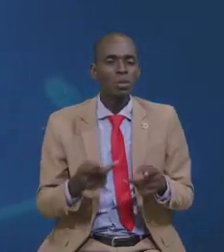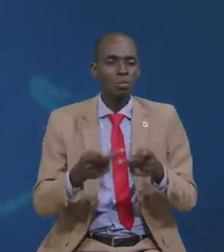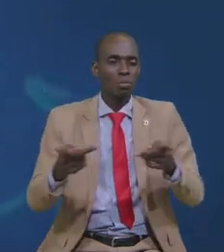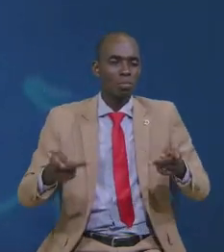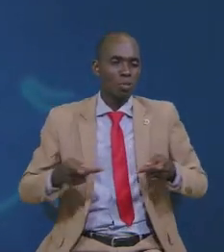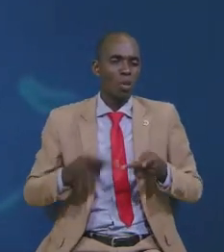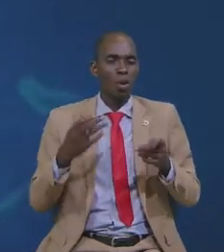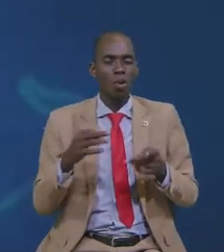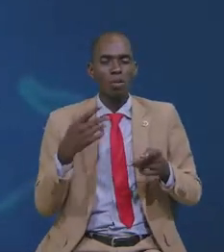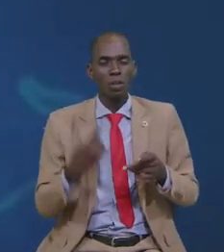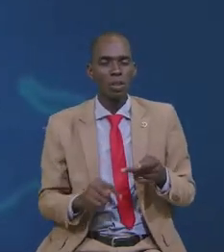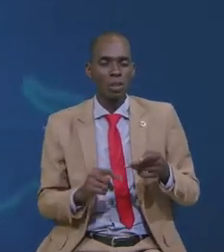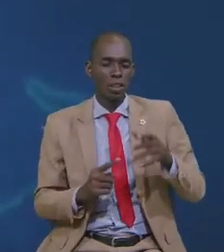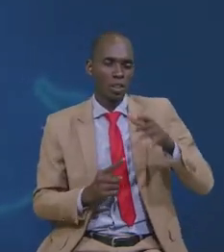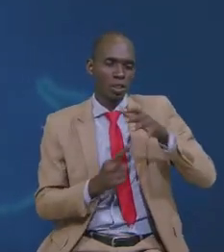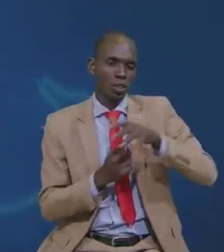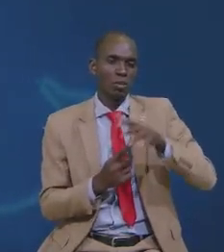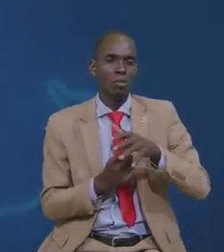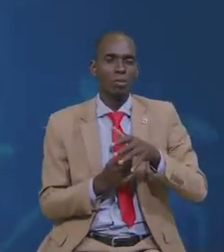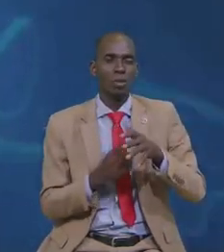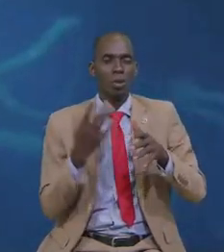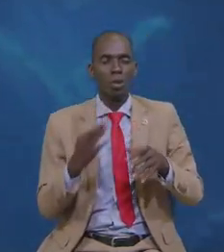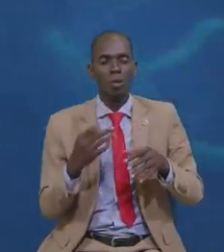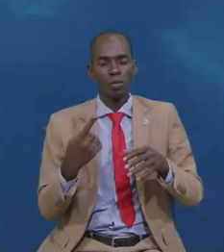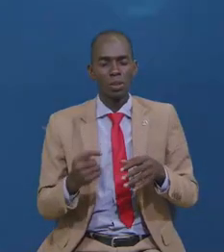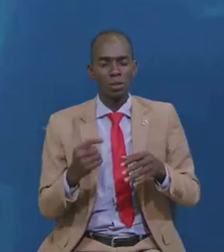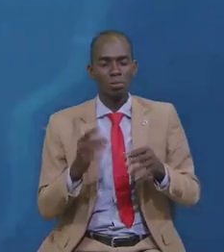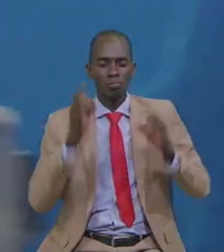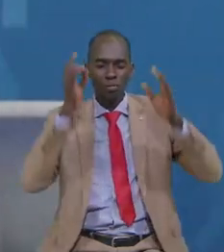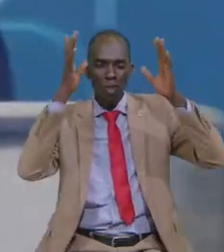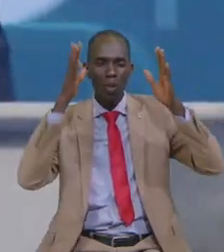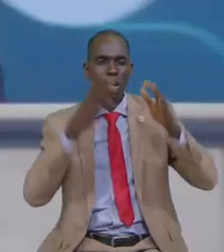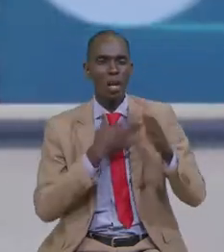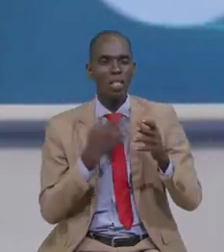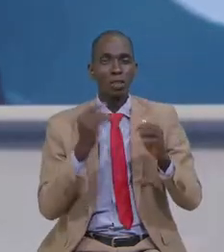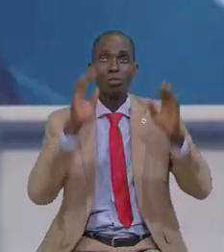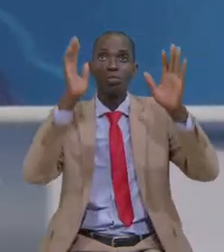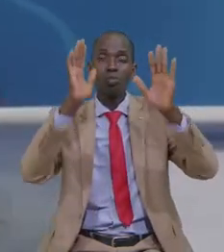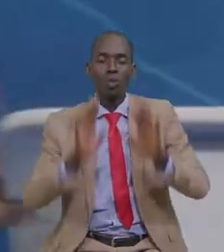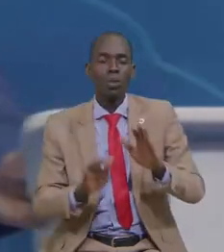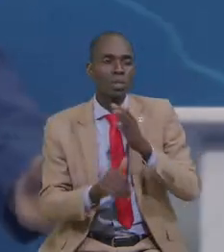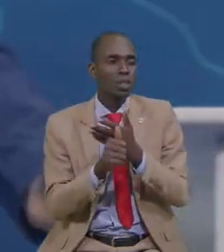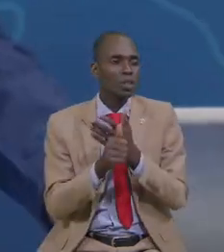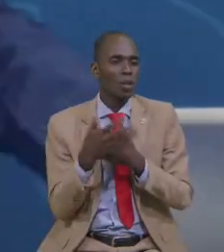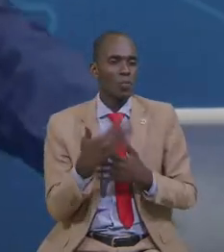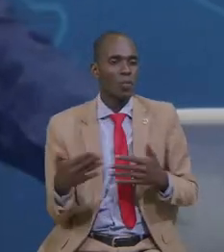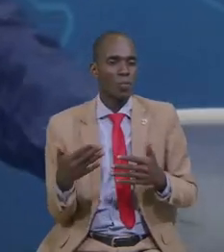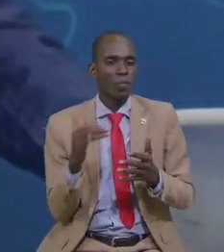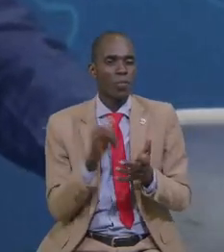du territoire du chef terroriste. Et les choses